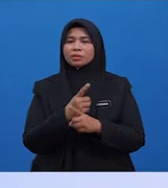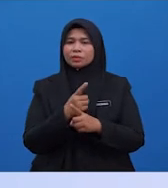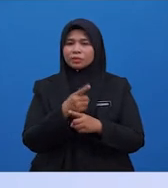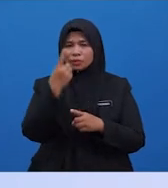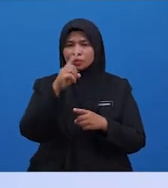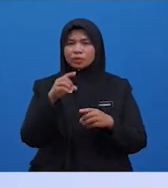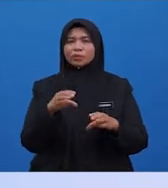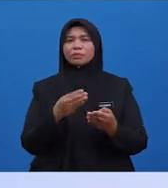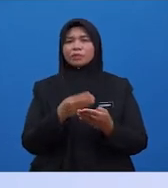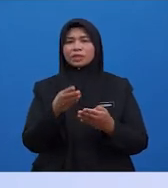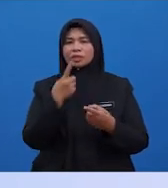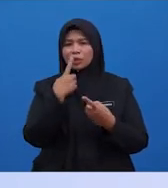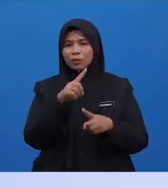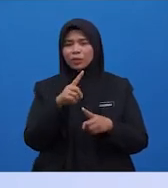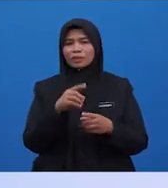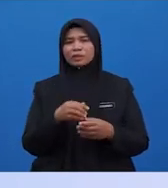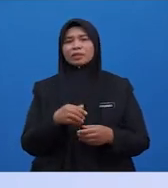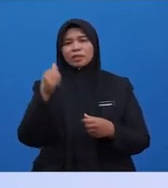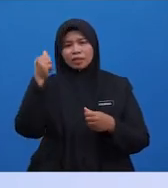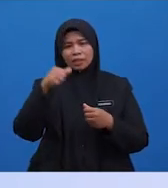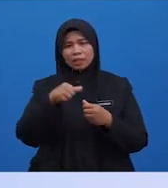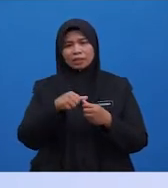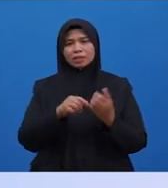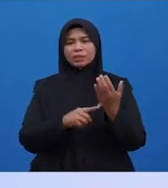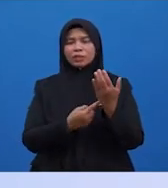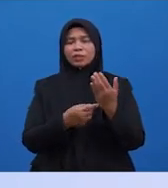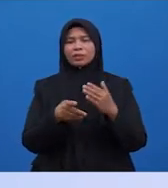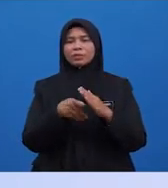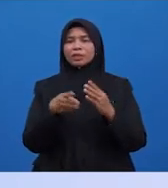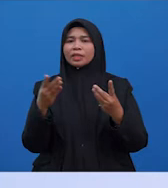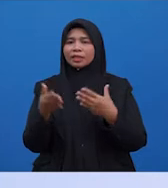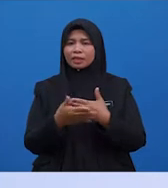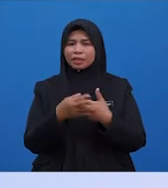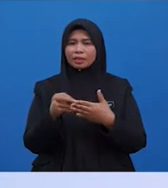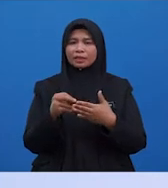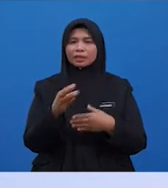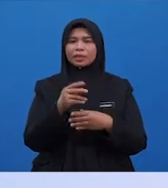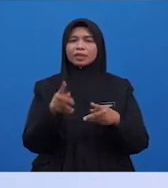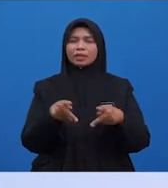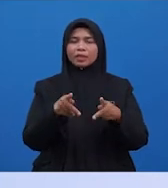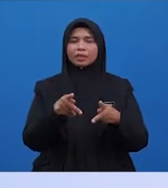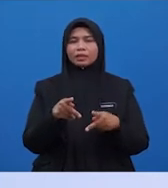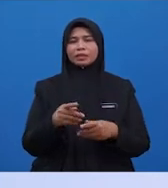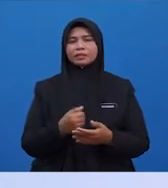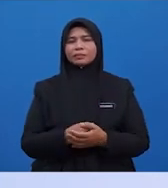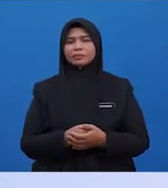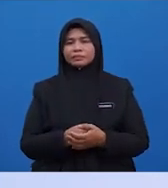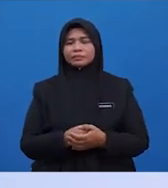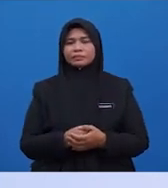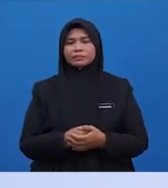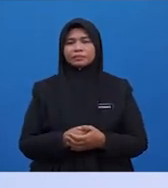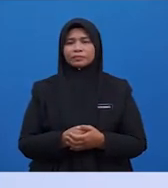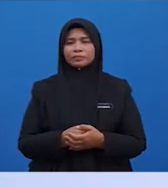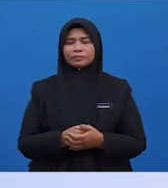jawapan, mengimbas kembali pendekatannya dan kaedah yang diperhalusi pada konteks atlet sendiri.